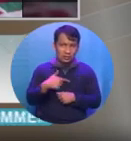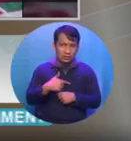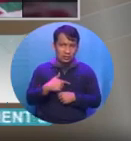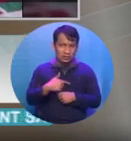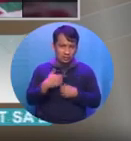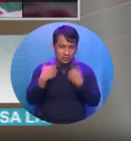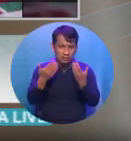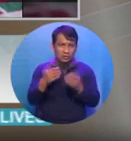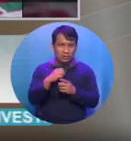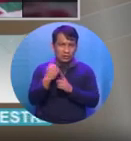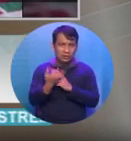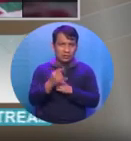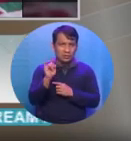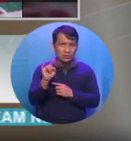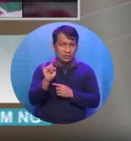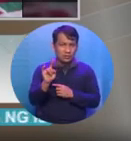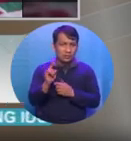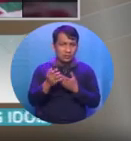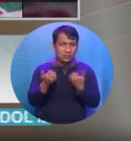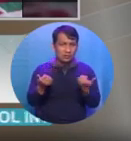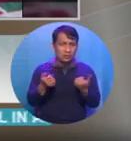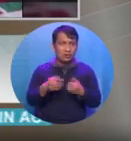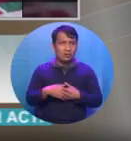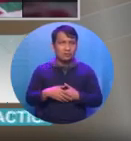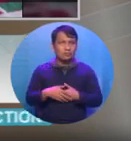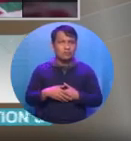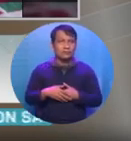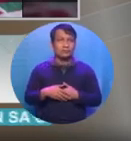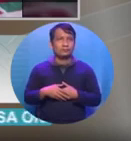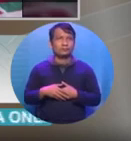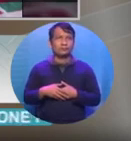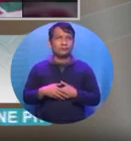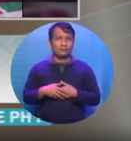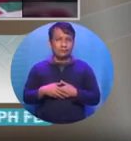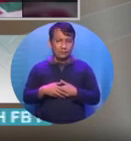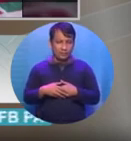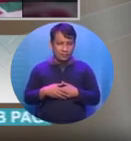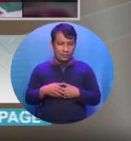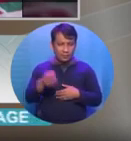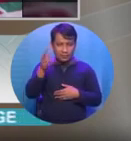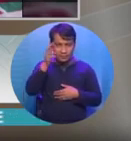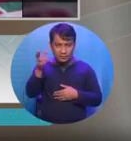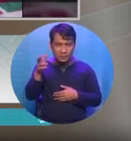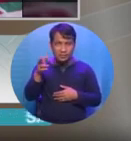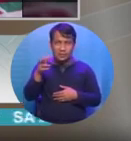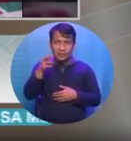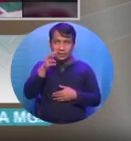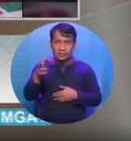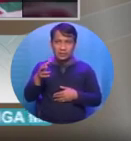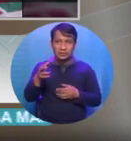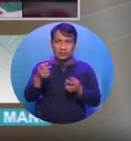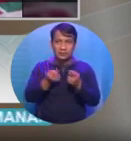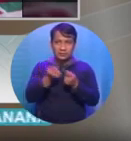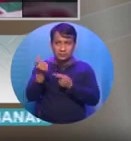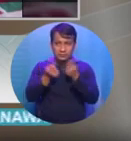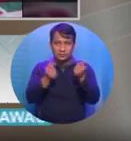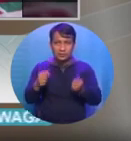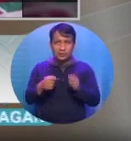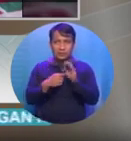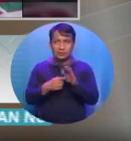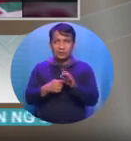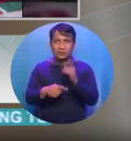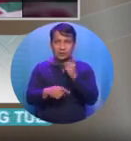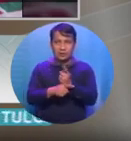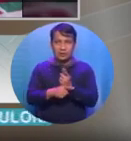po ako sa social media. Paano po yun? Ganito na lang. Reniela, magburahan kayo ng kanya-kanyang mga post,